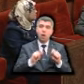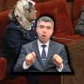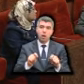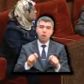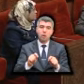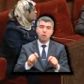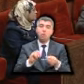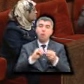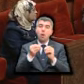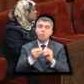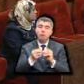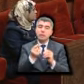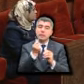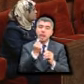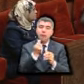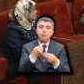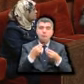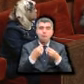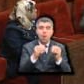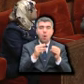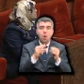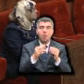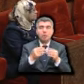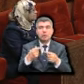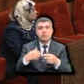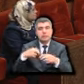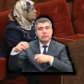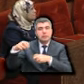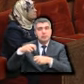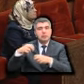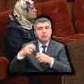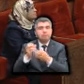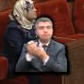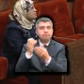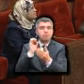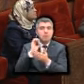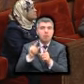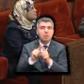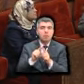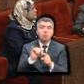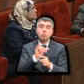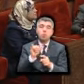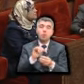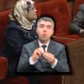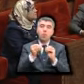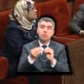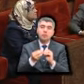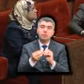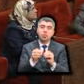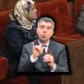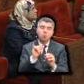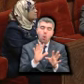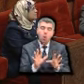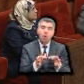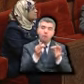التكلفه وثمن البيع والنقل، هذو هما المشاكل اللي باقي الان في البنيه ديال، ومازال ما بناش شي